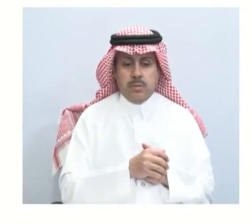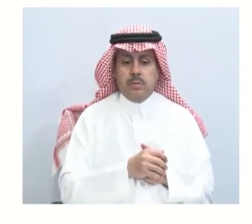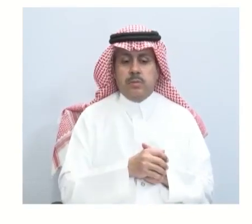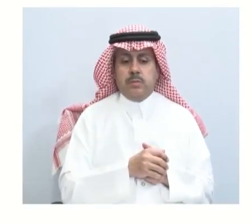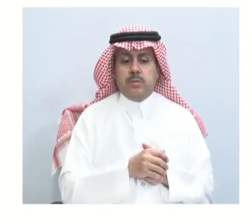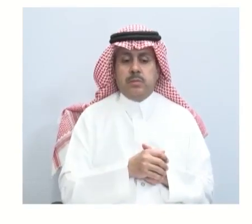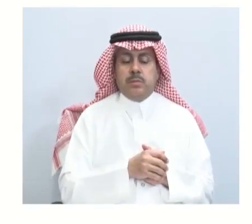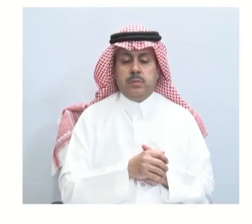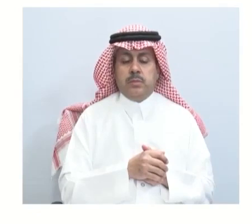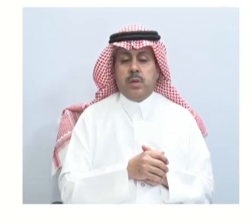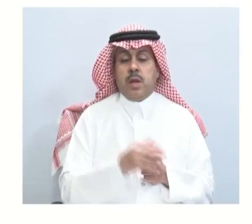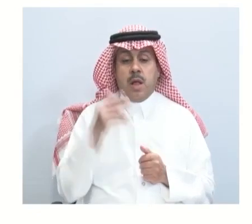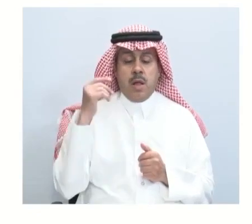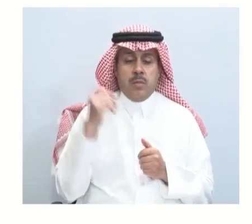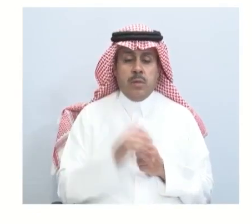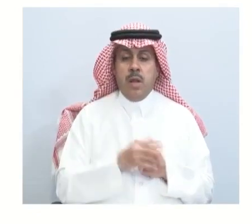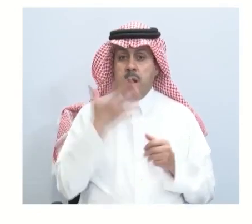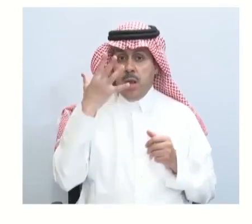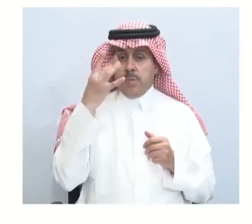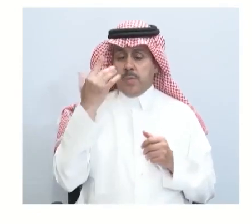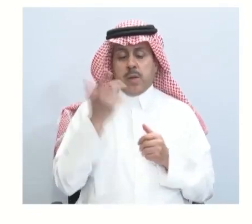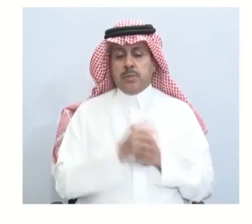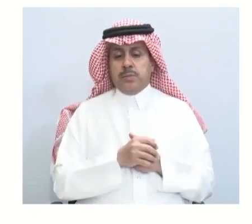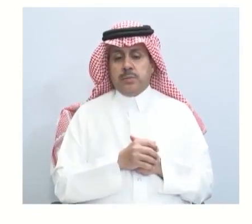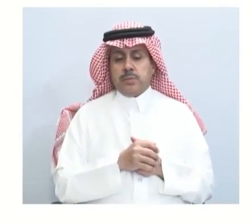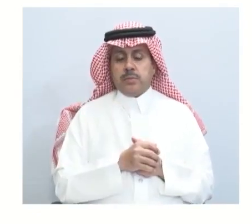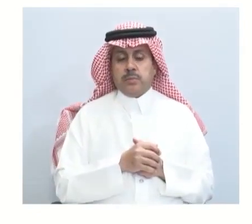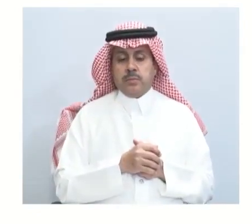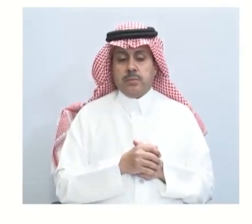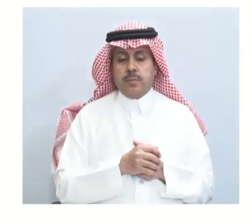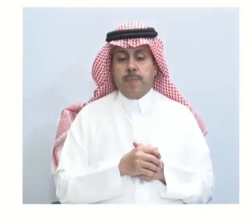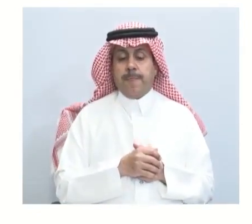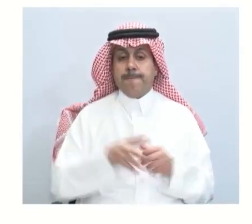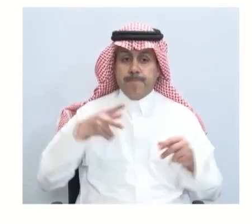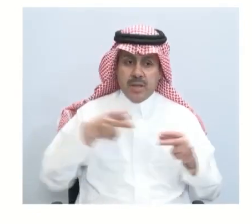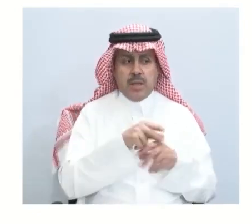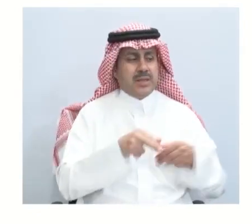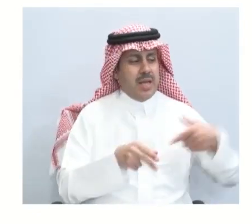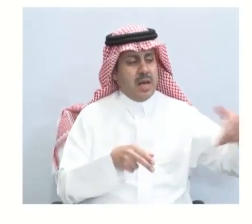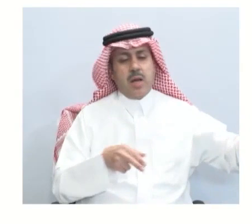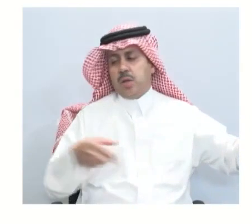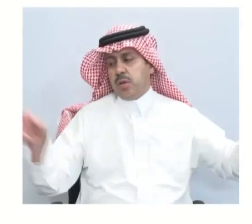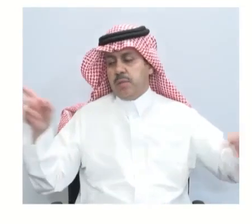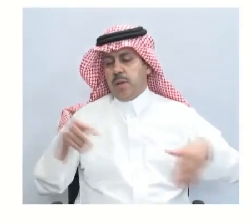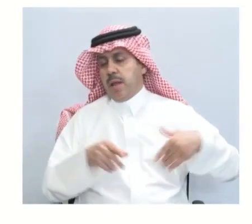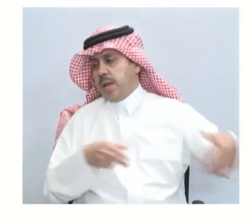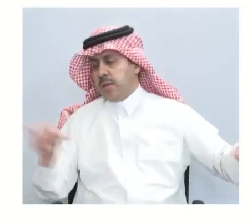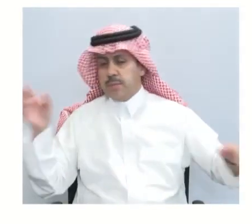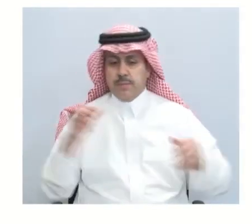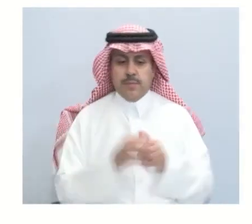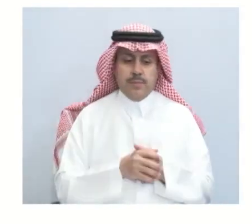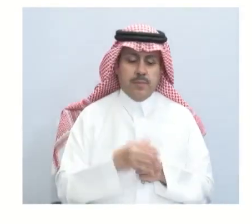الذي نه عنه عليه الصلاه والسلام ما رايكم صددتم التقاطع التدابر كذلك